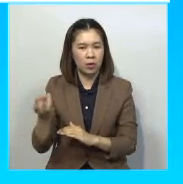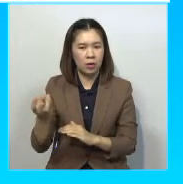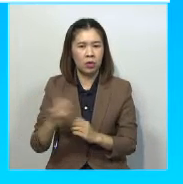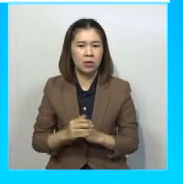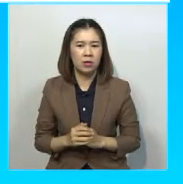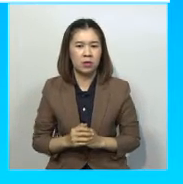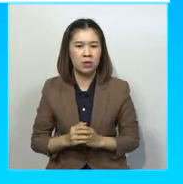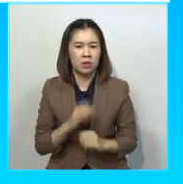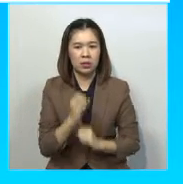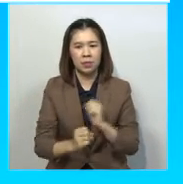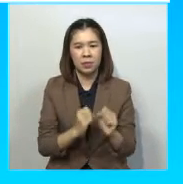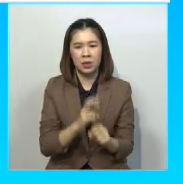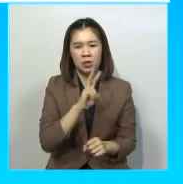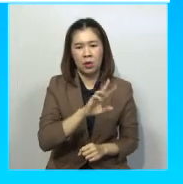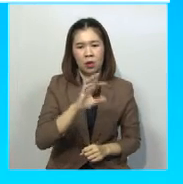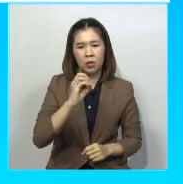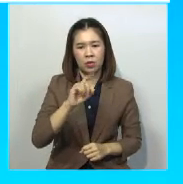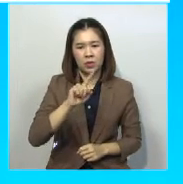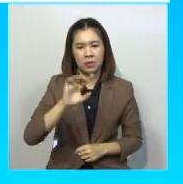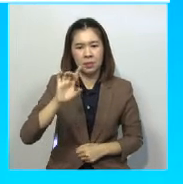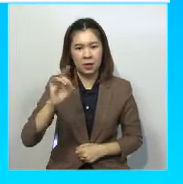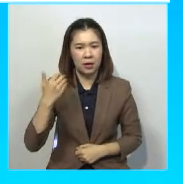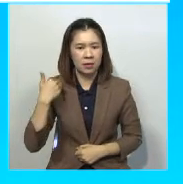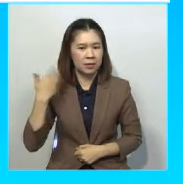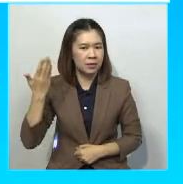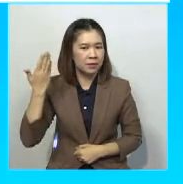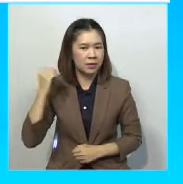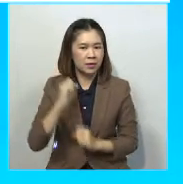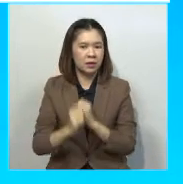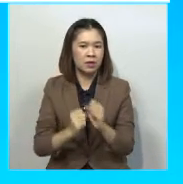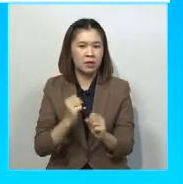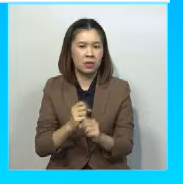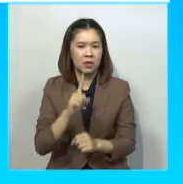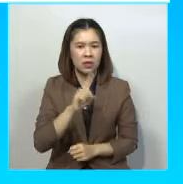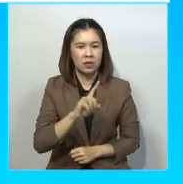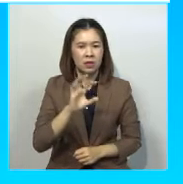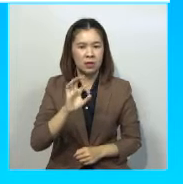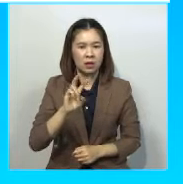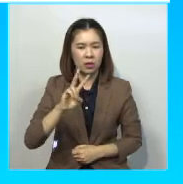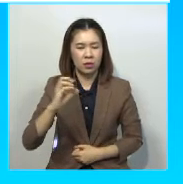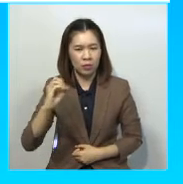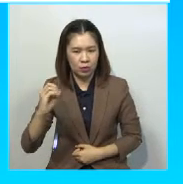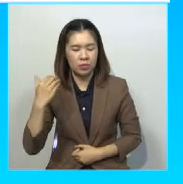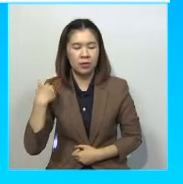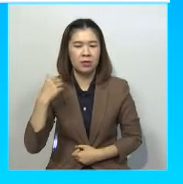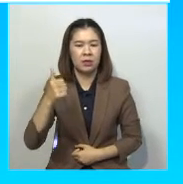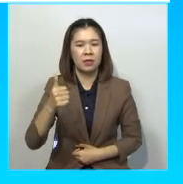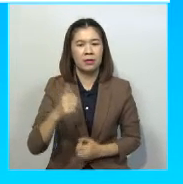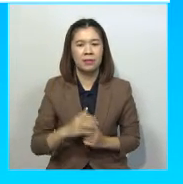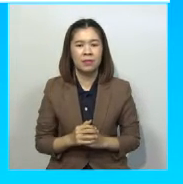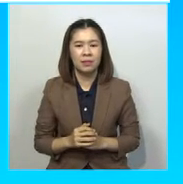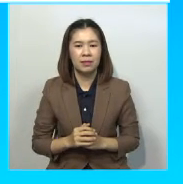ฉพาะเพียงในปี2018แต่ยังสามารถแอบสอบได้ในปี19และ20ทำไปด้วย